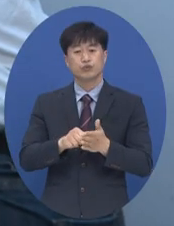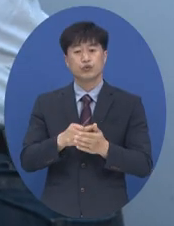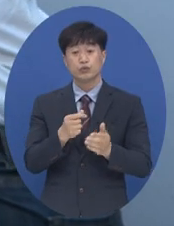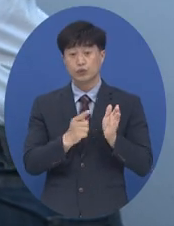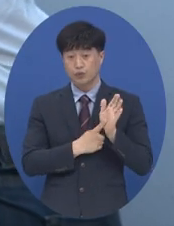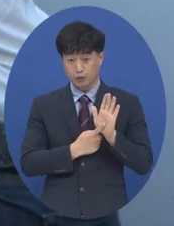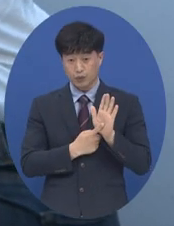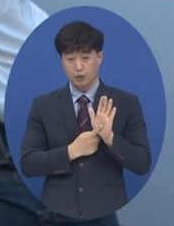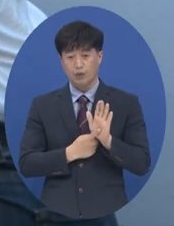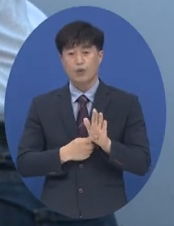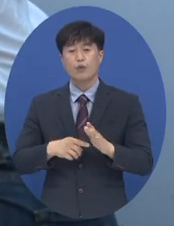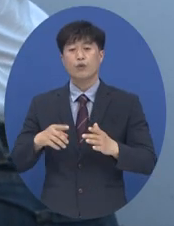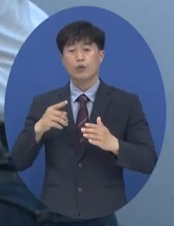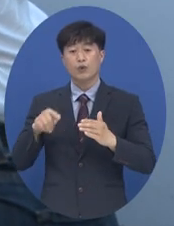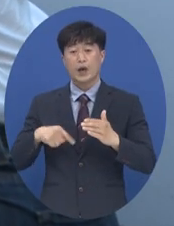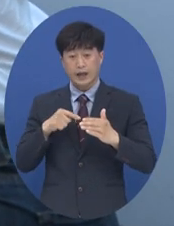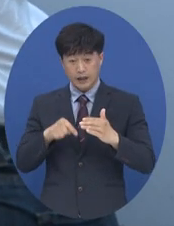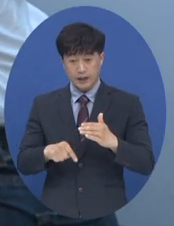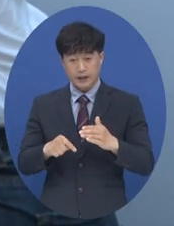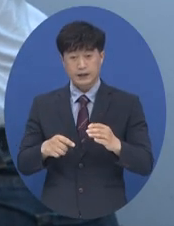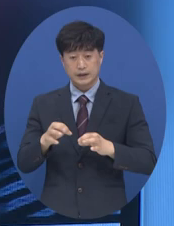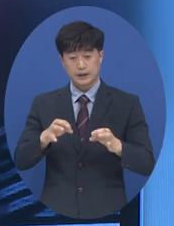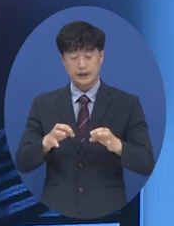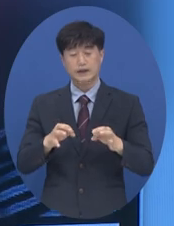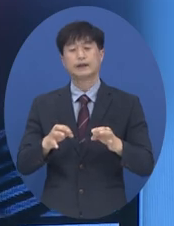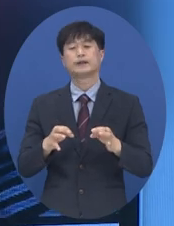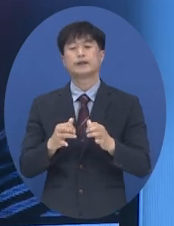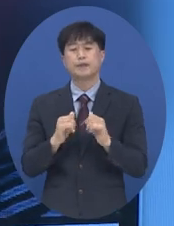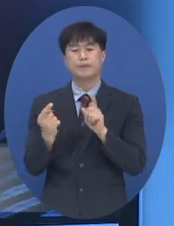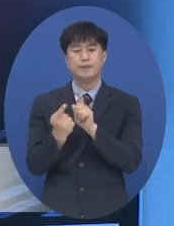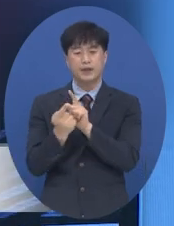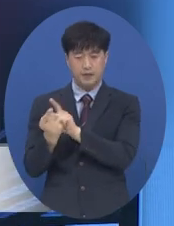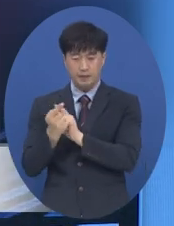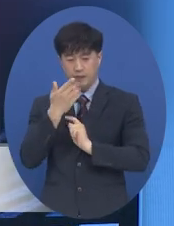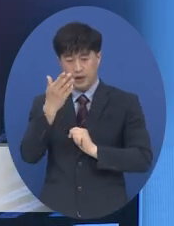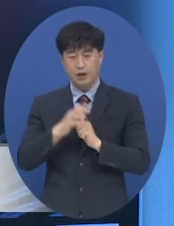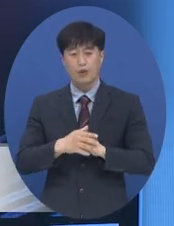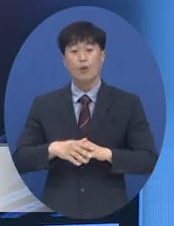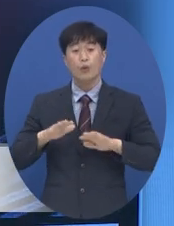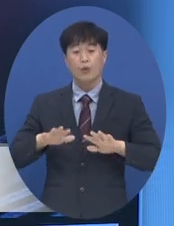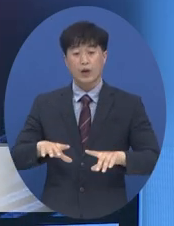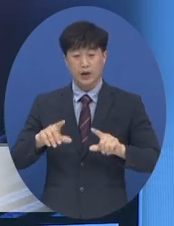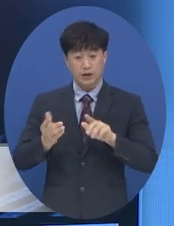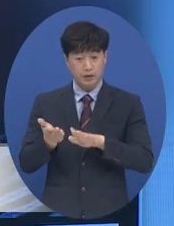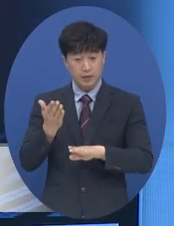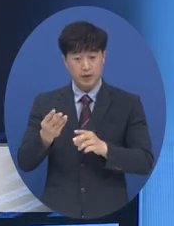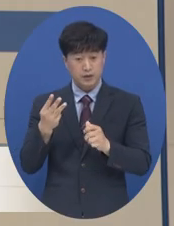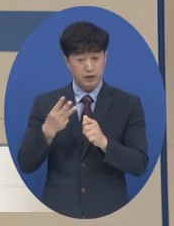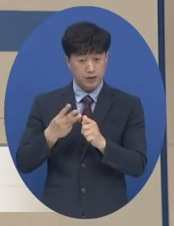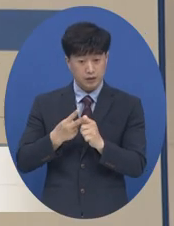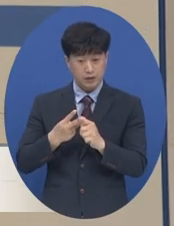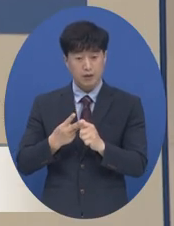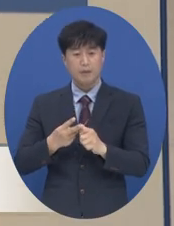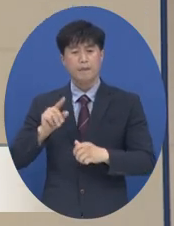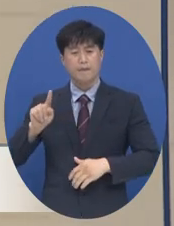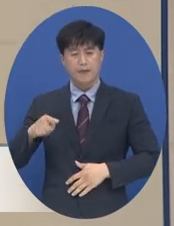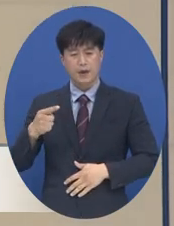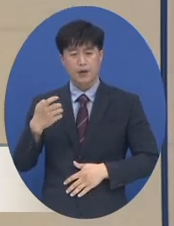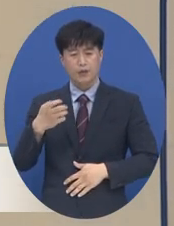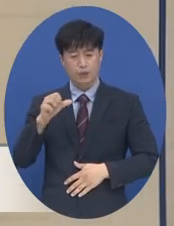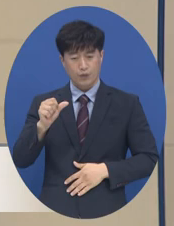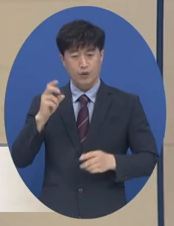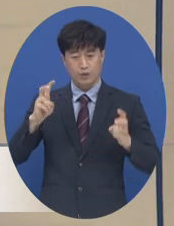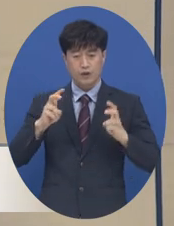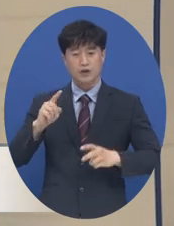통해 해외 바이어와 만나게 해주는 방식입니다. 올 상반기 세 차례의 집회어를 통해 195개 도내 기업이